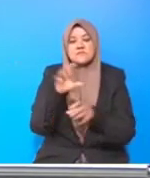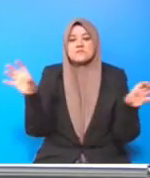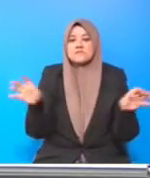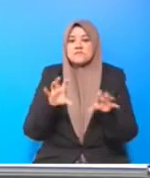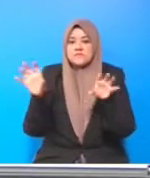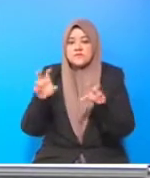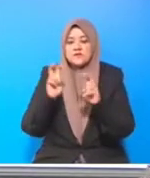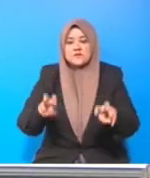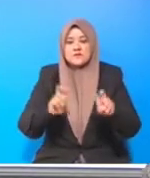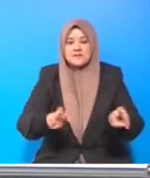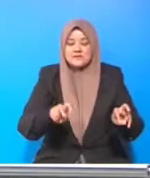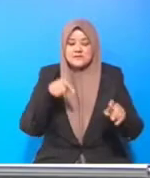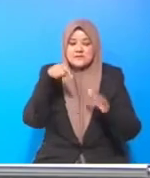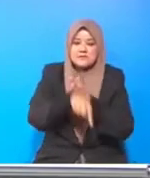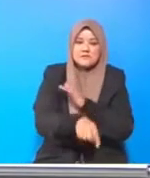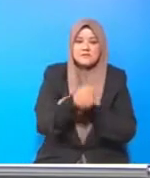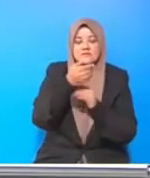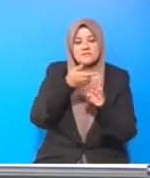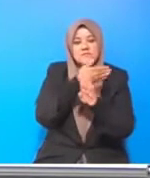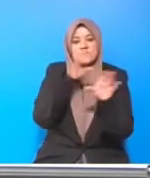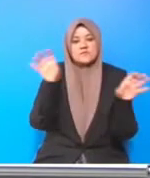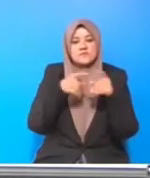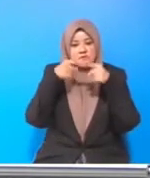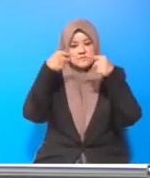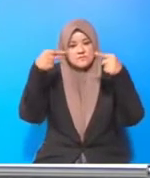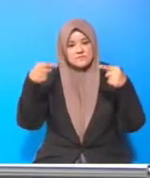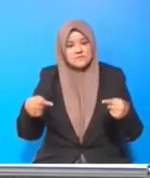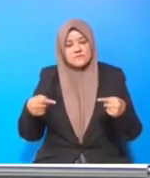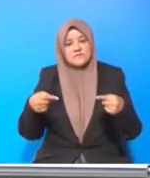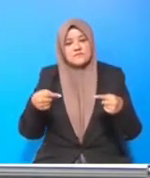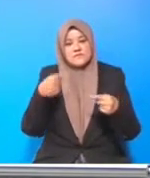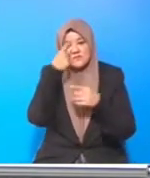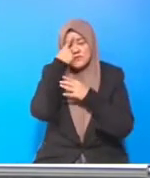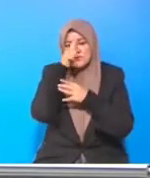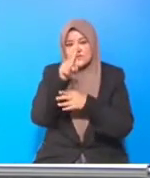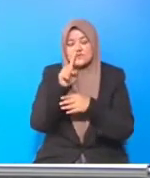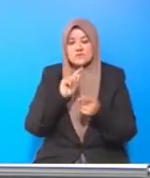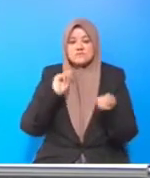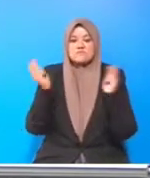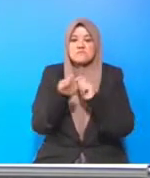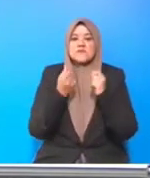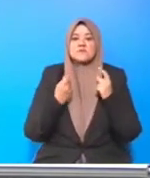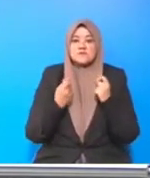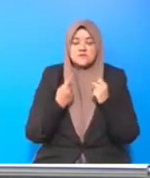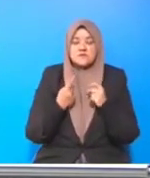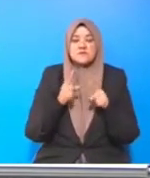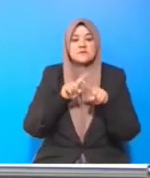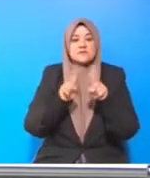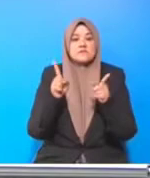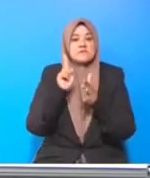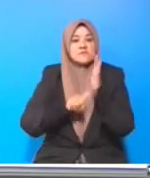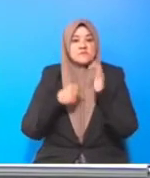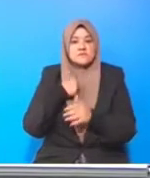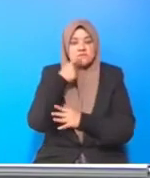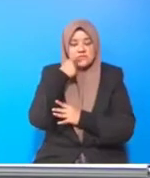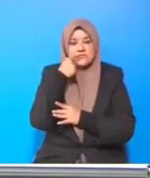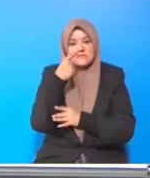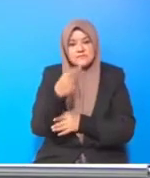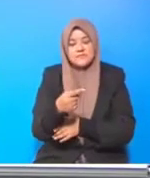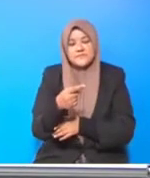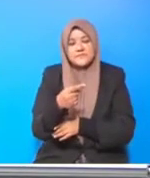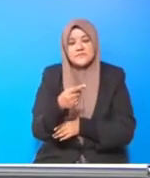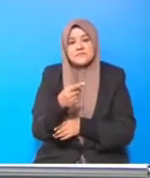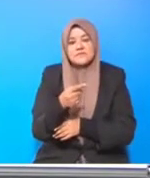melaksanakan kajian kritis belum membuat sebaran keputusan atau untukmu swasta dan sebagainya cuma apa yang sangat sibuk